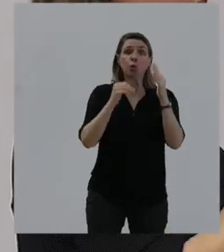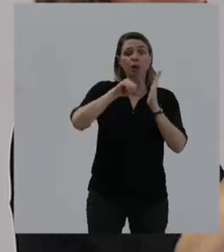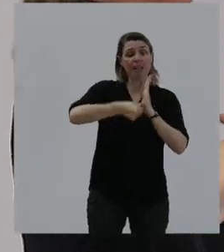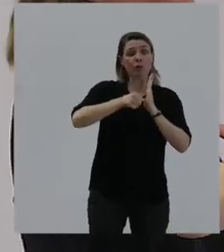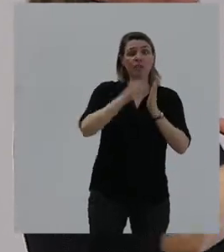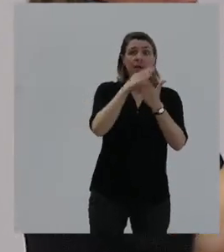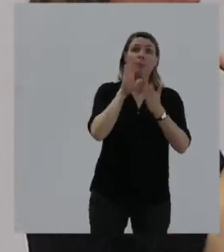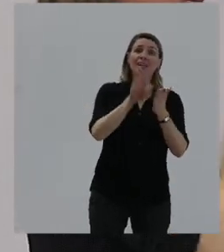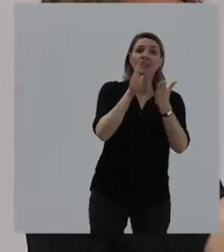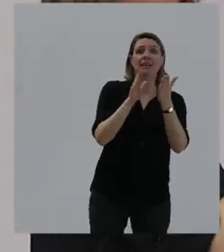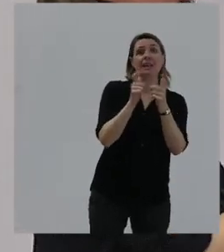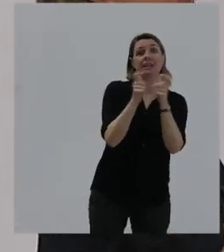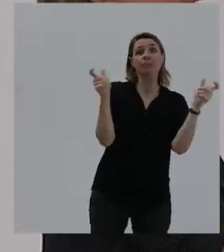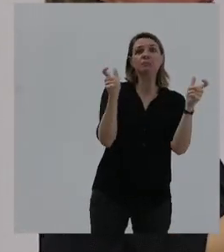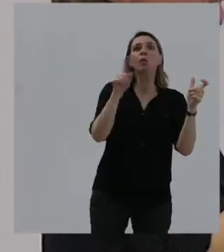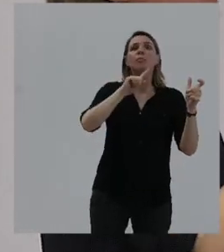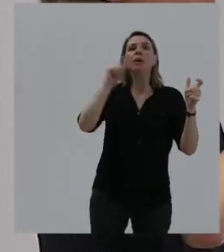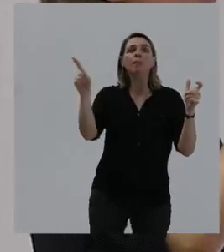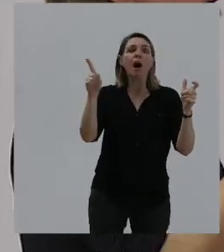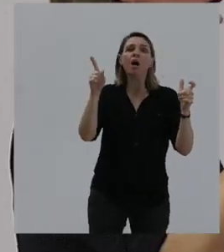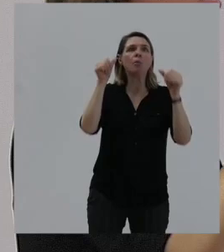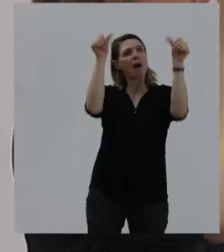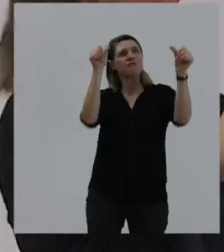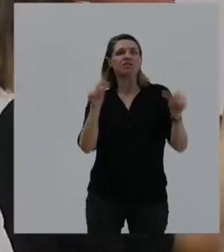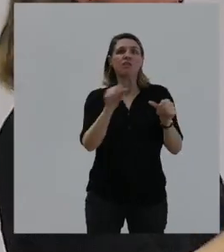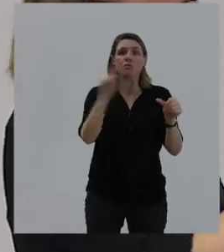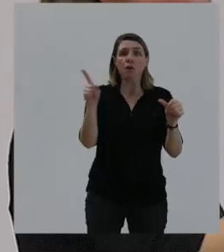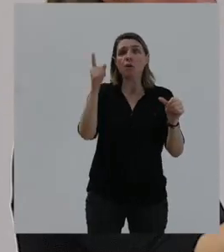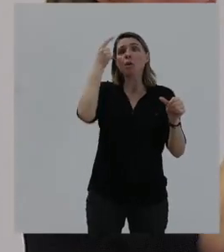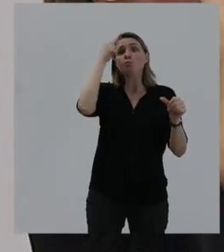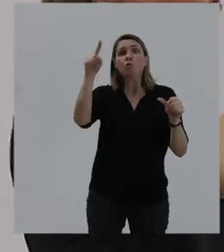identité d'établissement. Et pas simplement comme un effet d'affichage, certainement pas